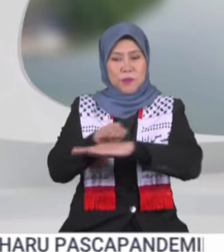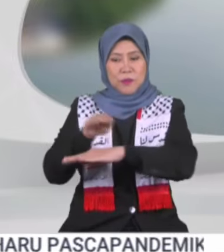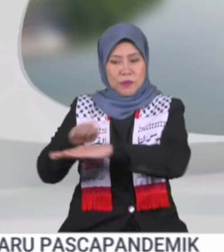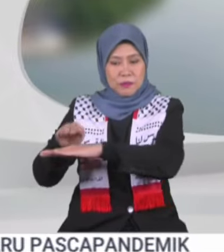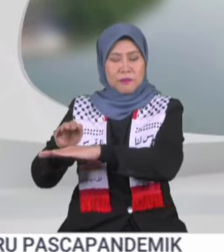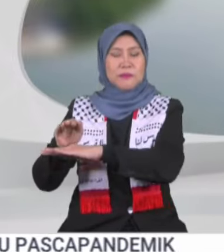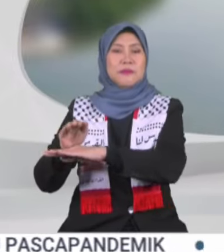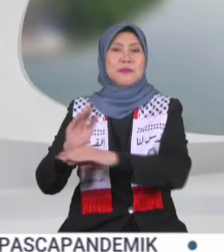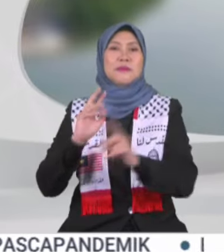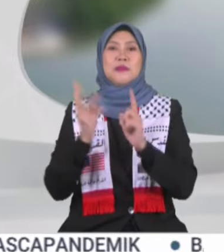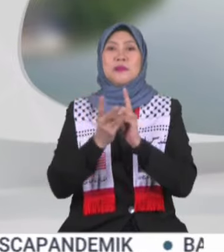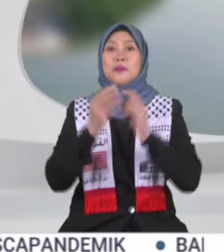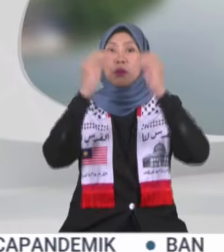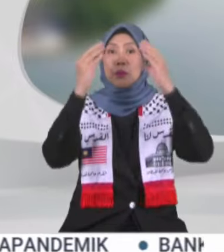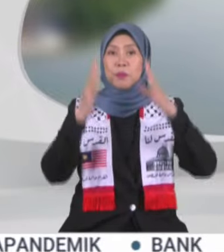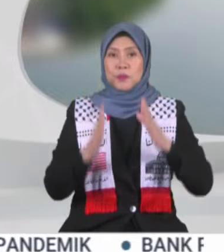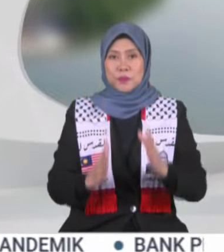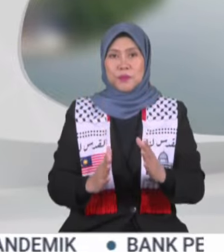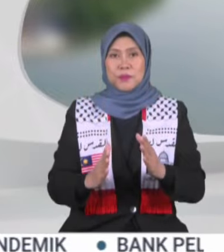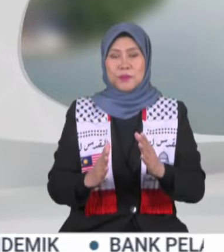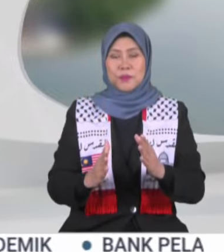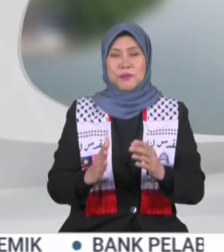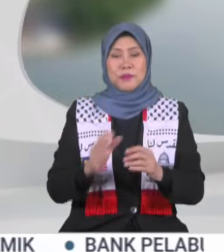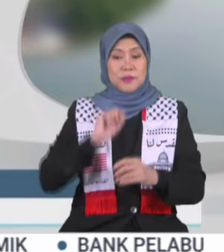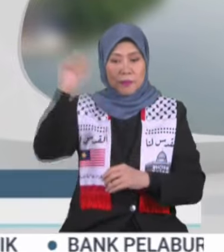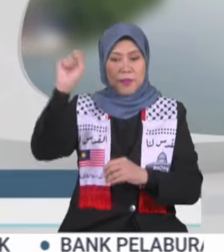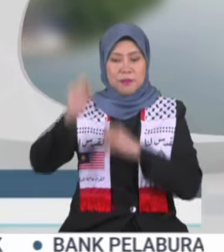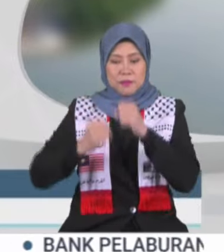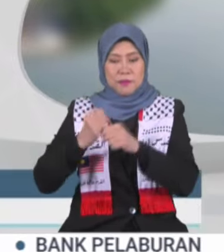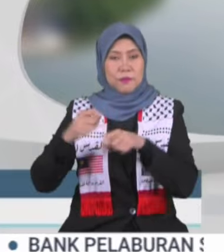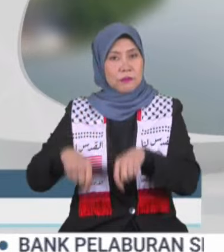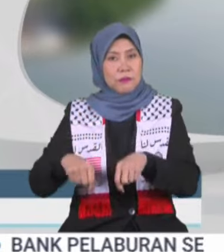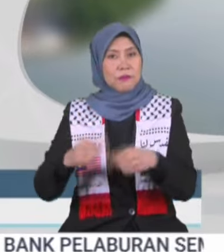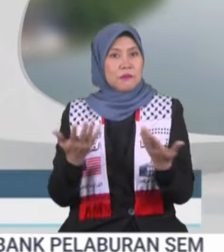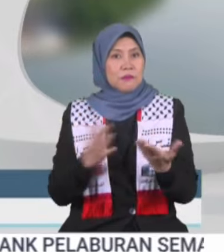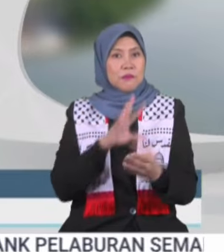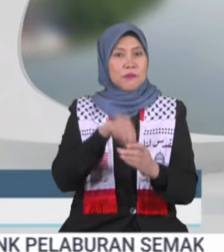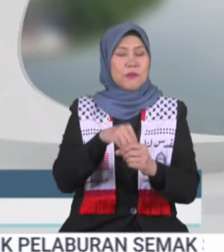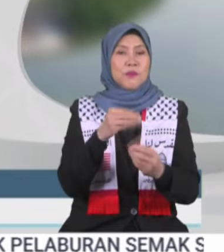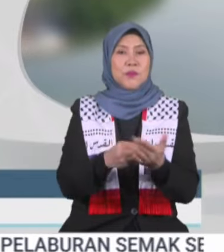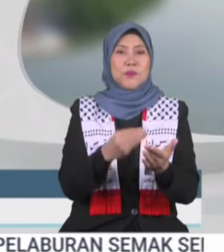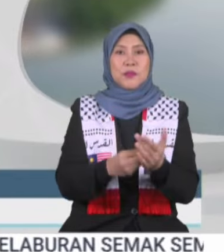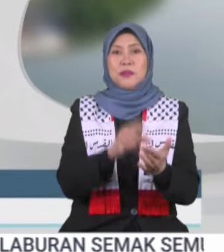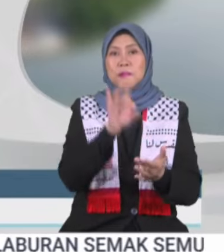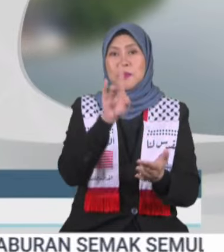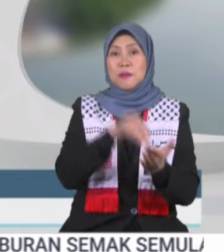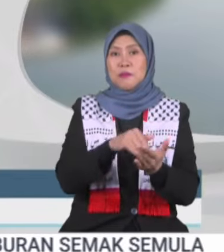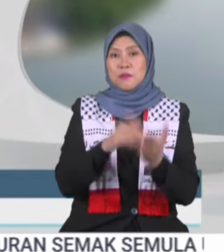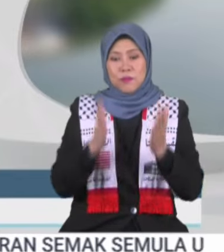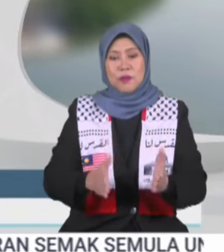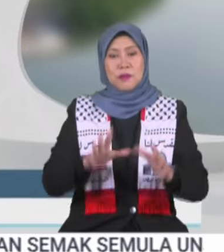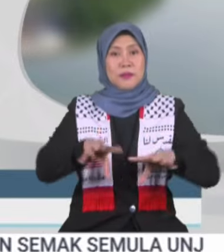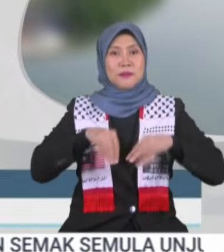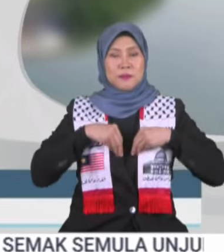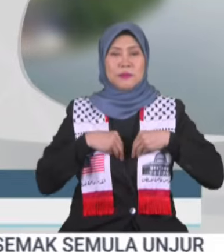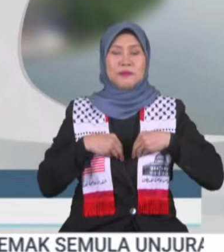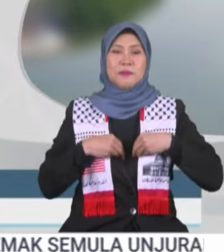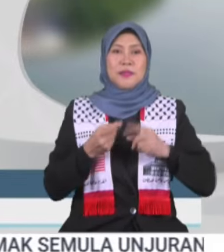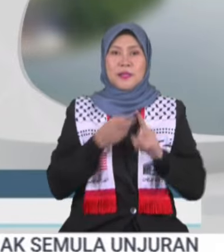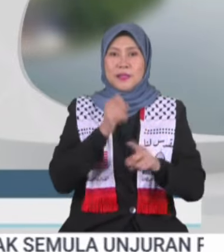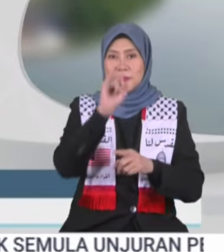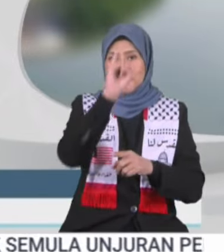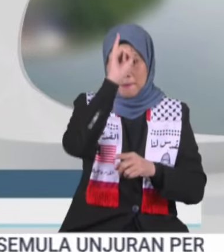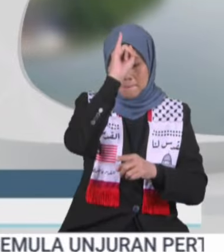serta kebajikan guru agama di Sabah tahun ini ia melibatkan 8,730 penerima terdiri daripada